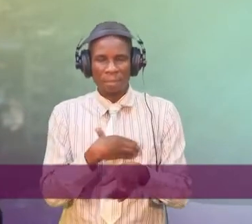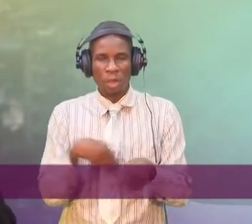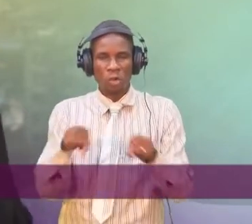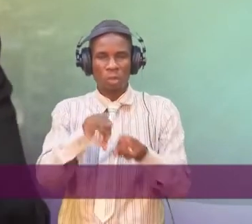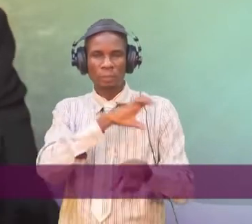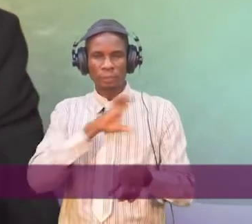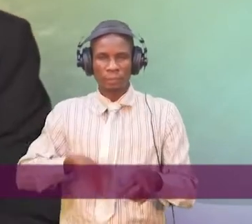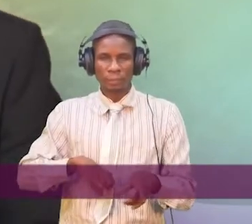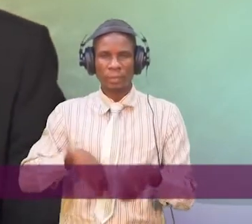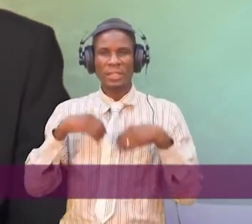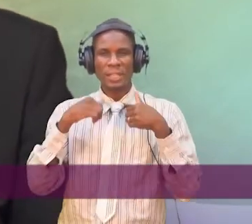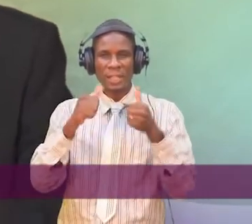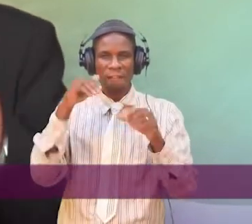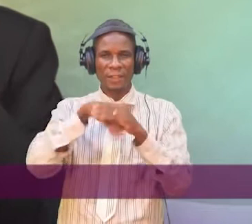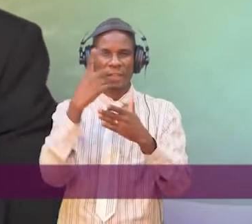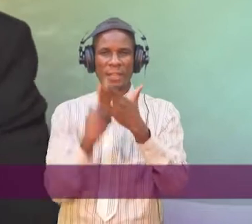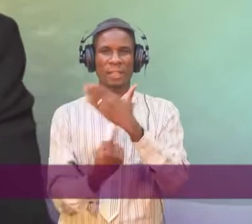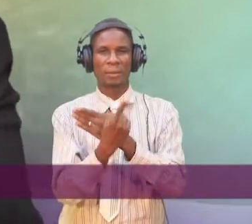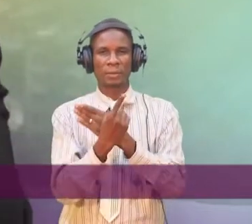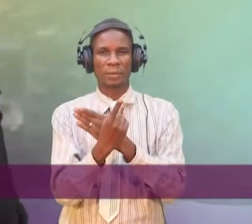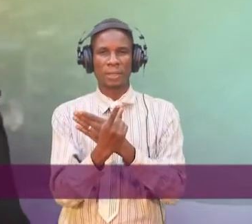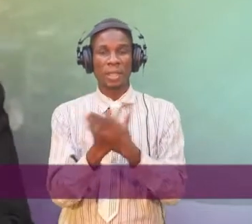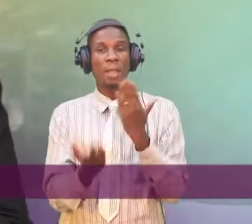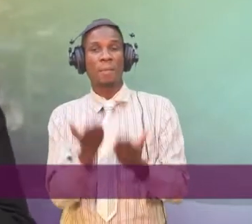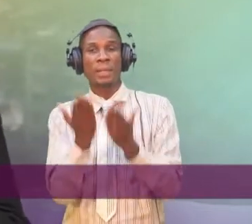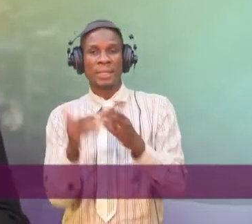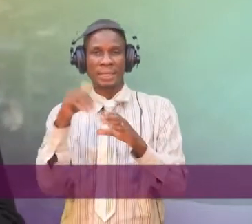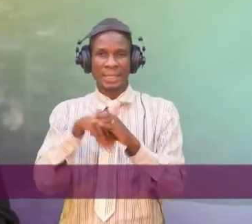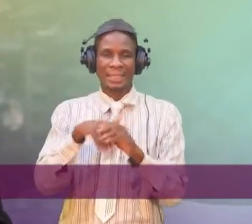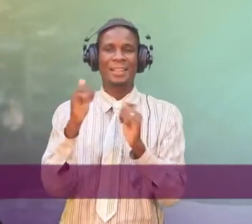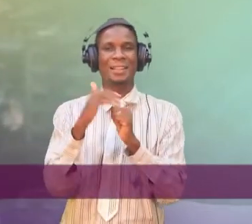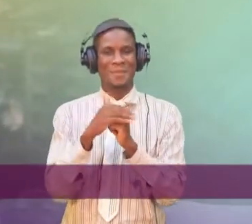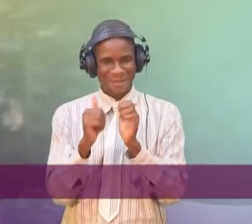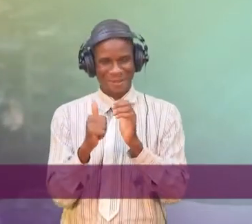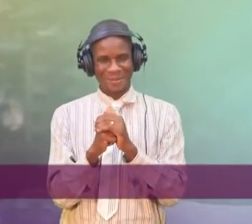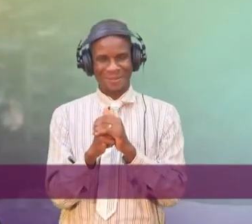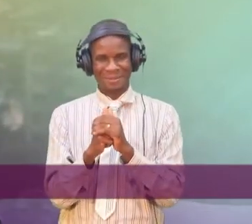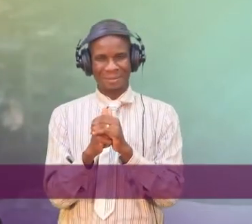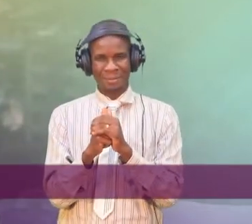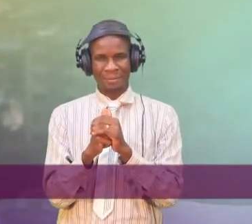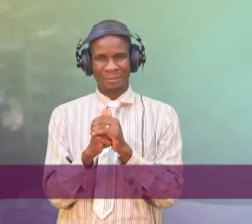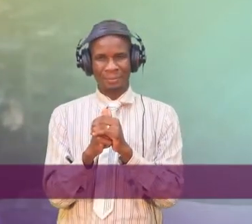bino lobiko ya libota na bino tango mosusu ezali na kati ya kolimbisana